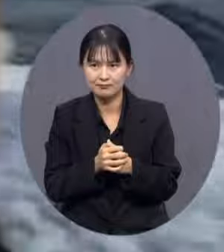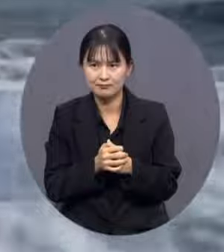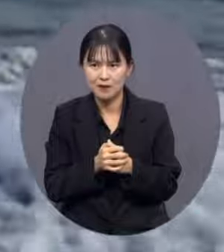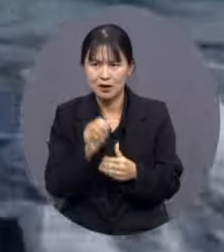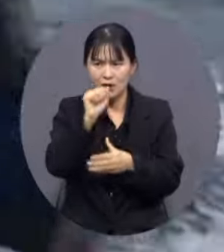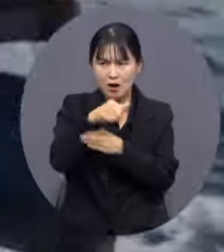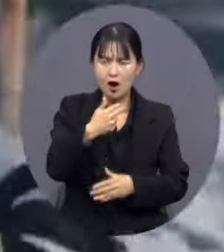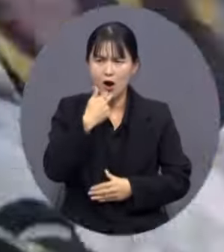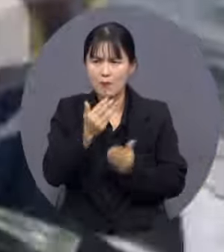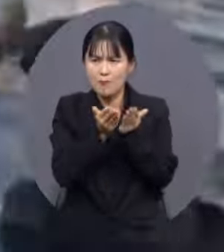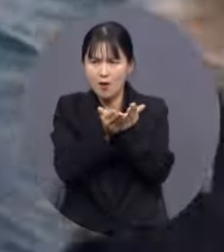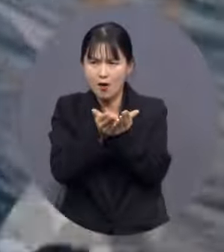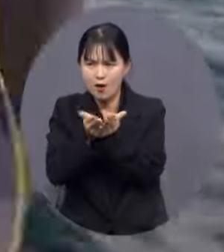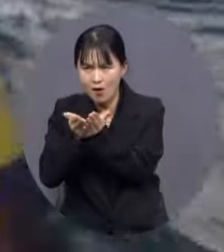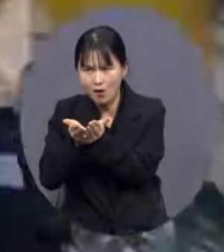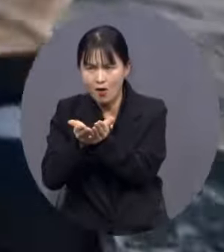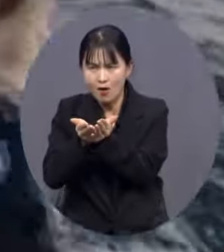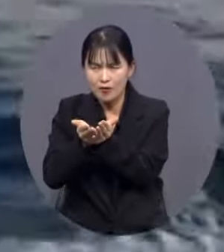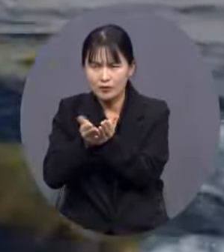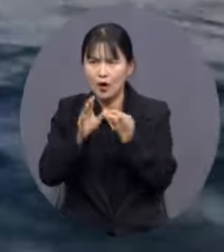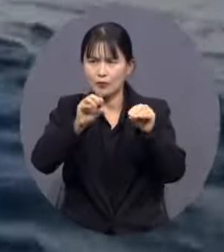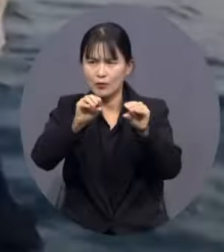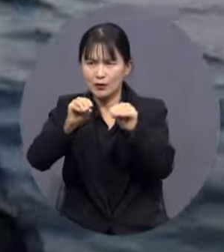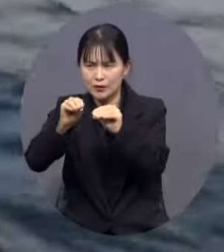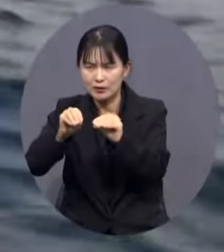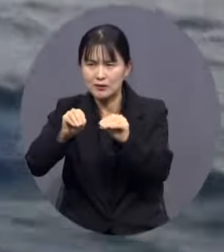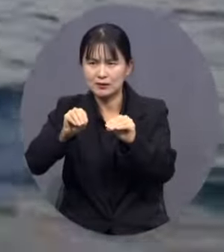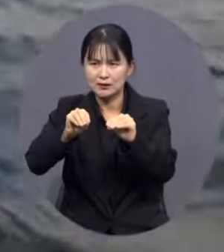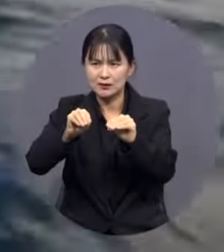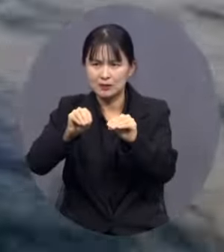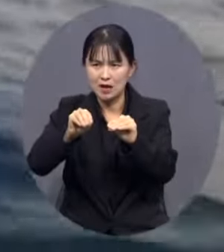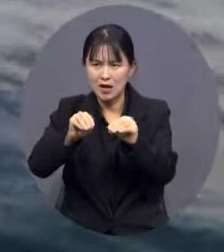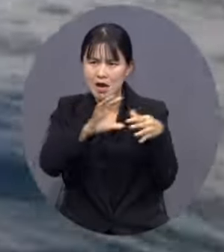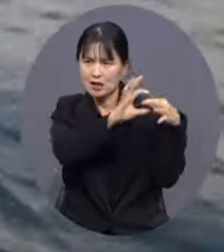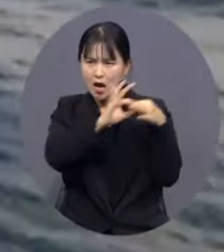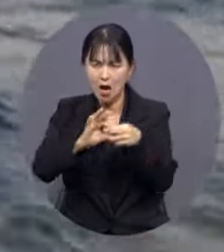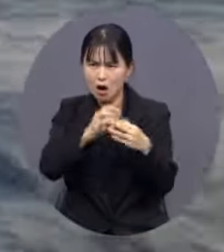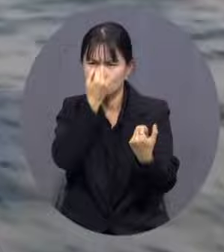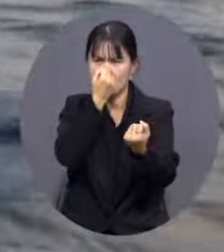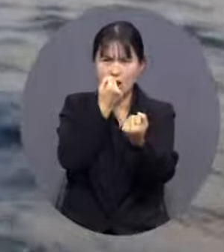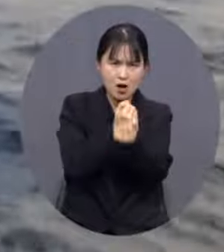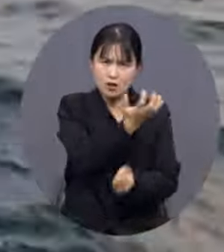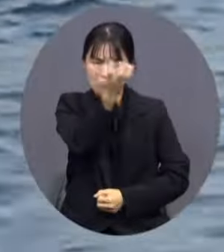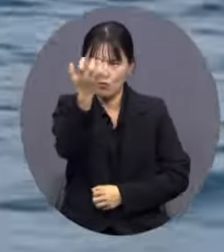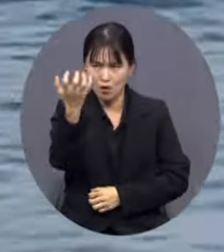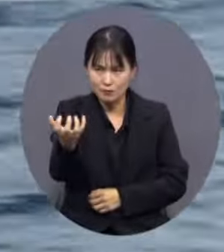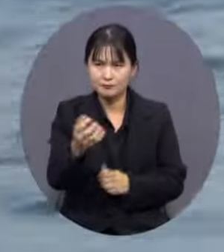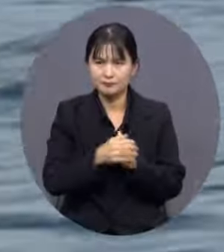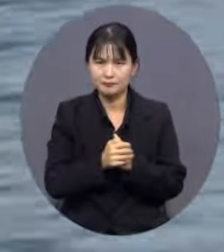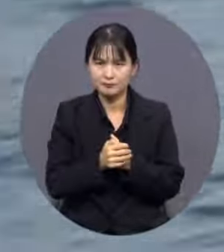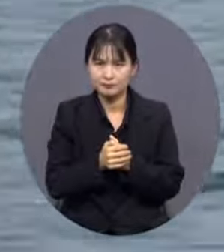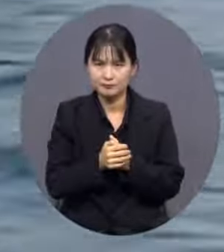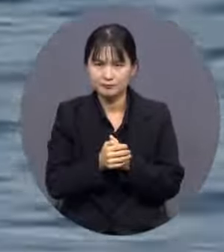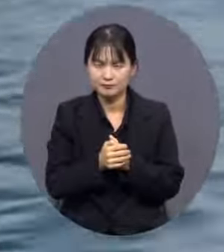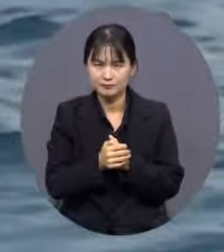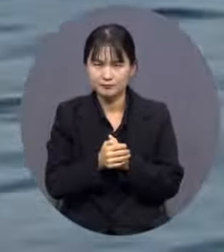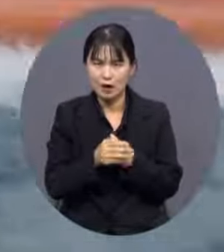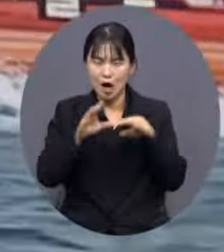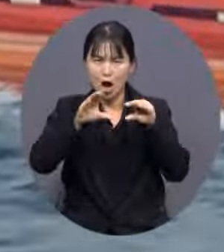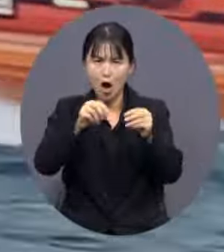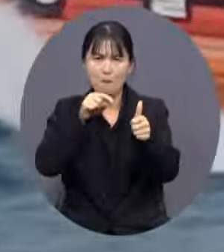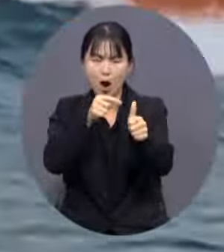상대! 정선명령 지속적 실시하고 있으나 지속적으로 무시한 채 이동하고 있음!